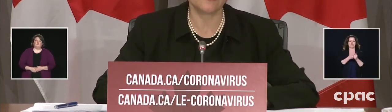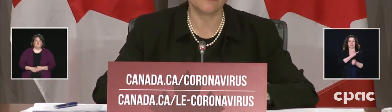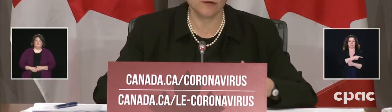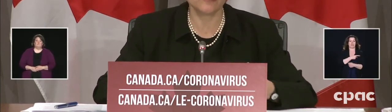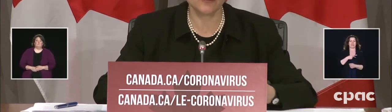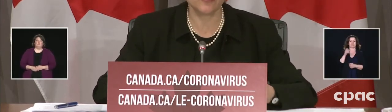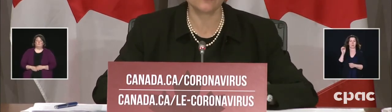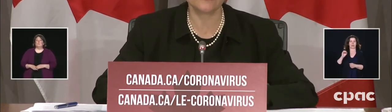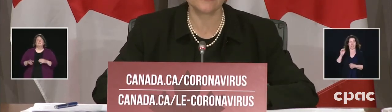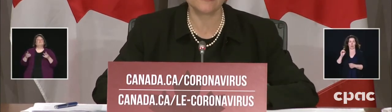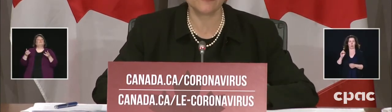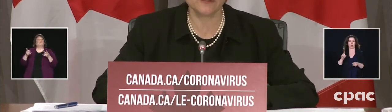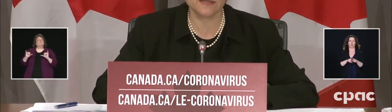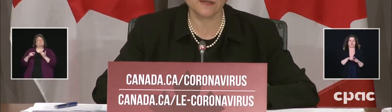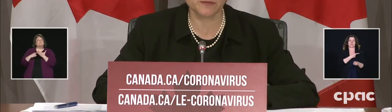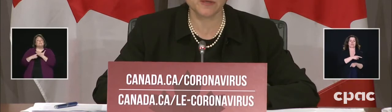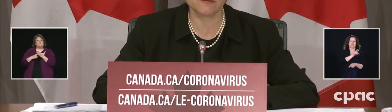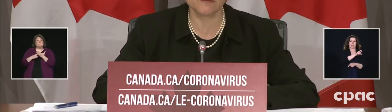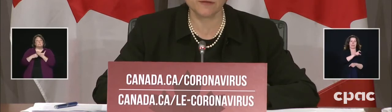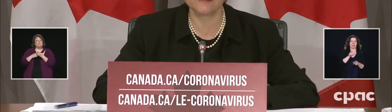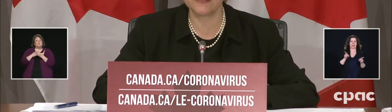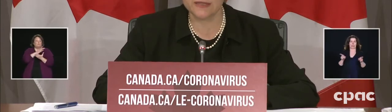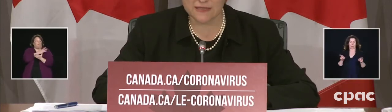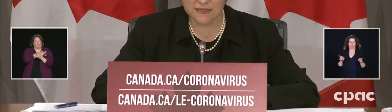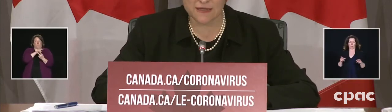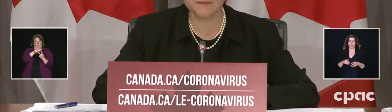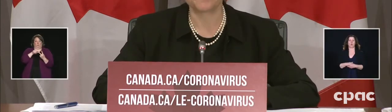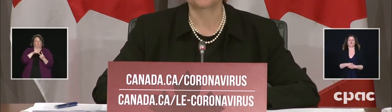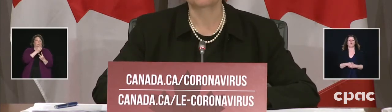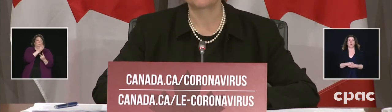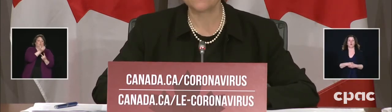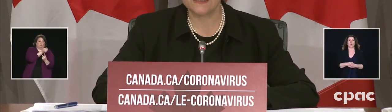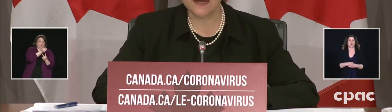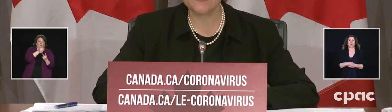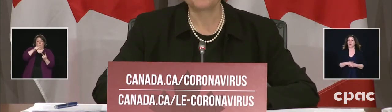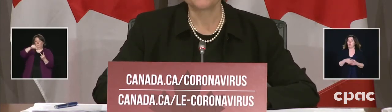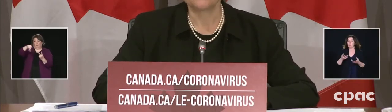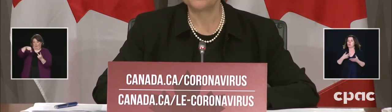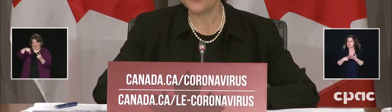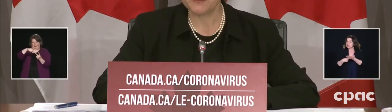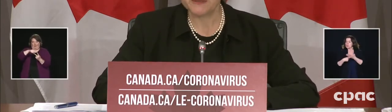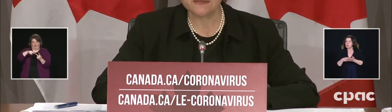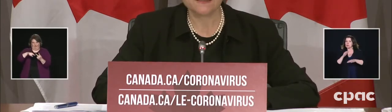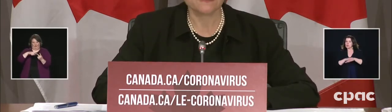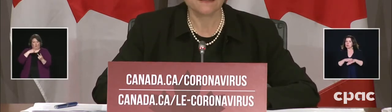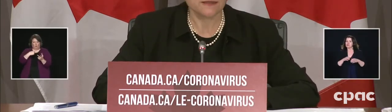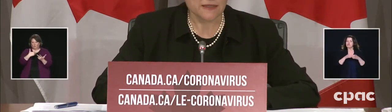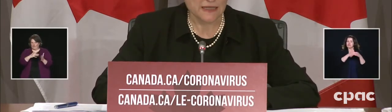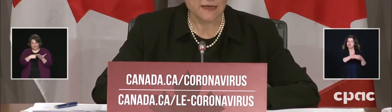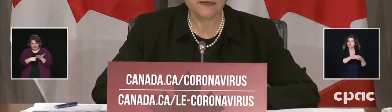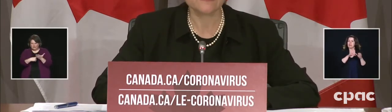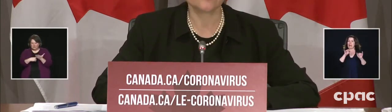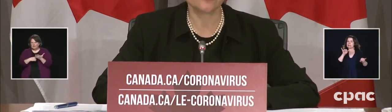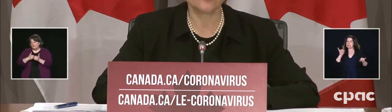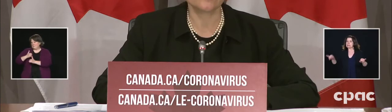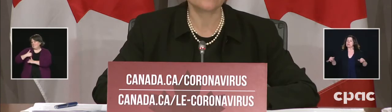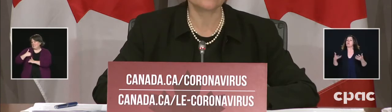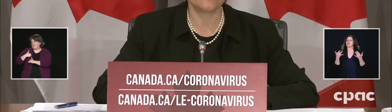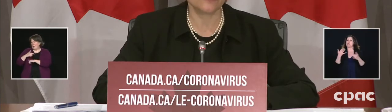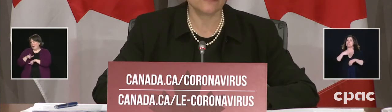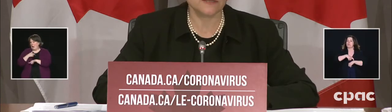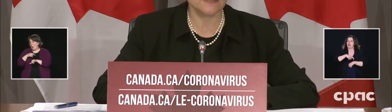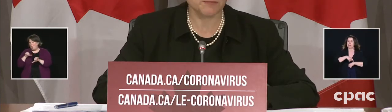temps encore les forces armées vont rester là. Le premier ministre était très clair